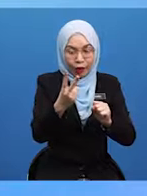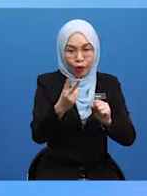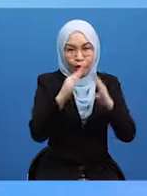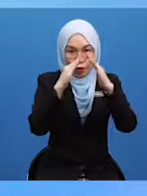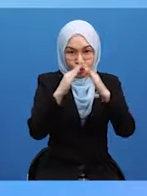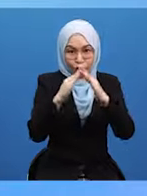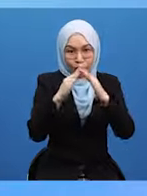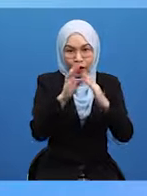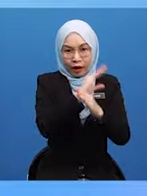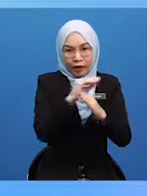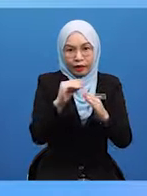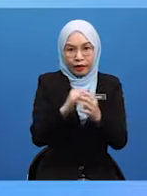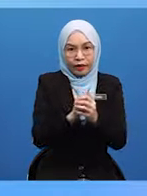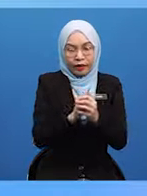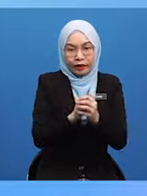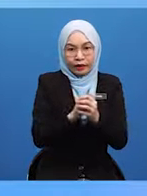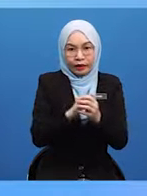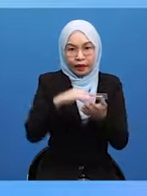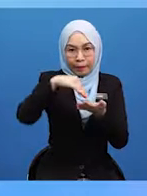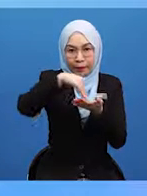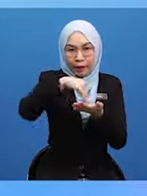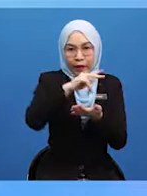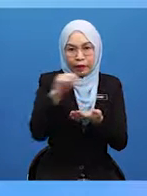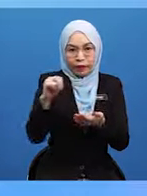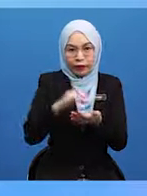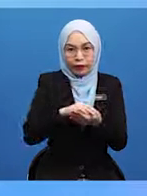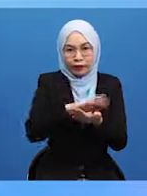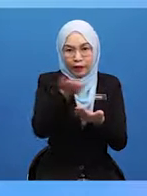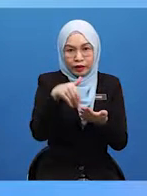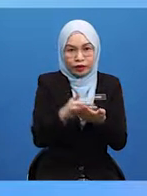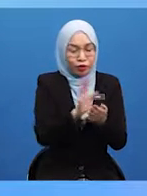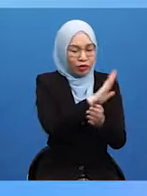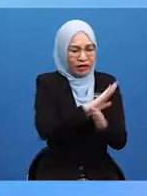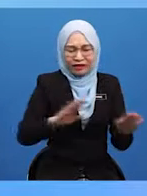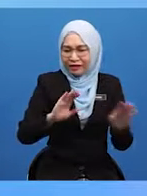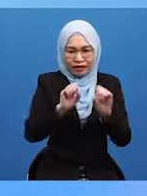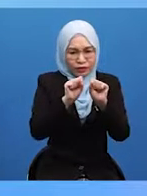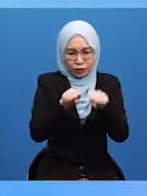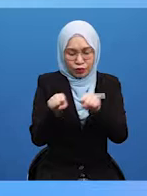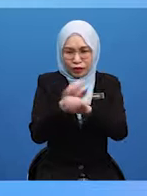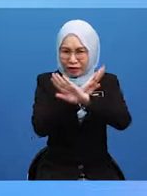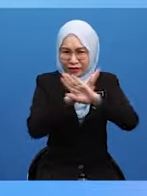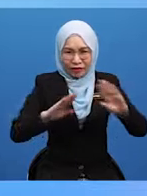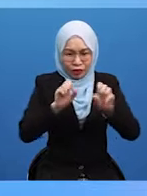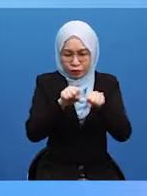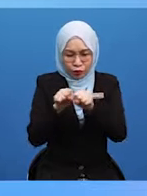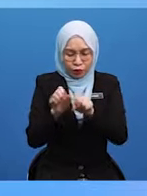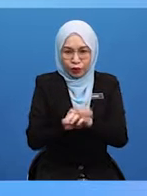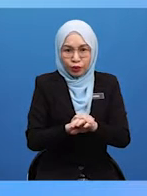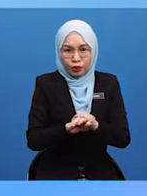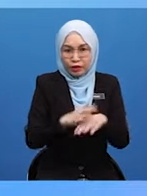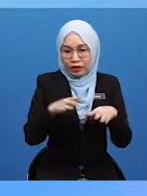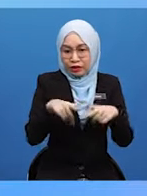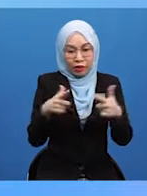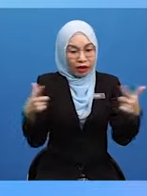tersusun atau berselerak dan dibina berjauhan antara satu sama lain. Pola